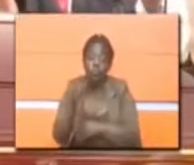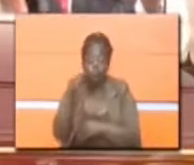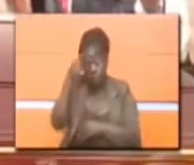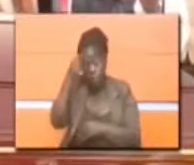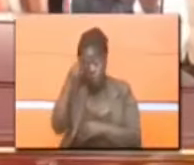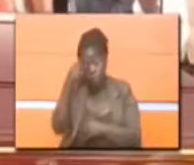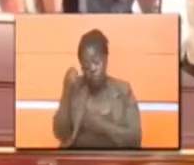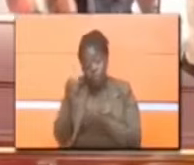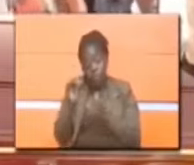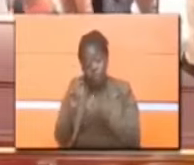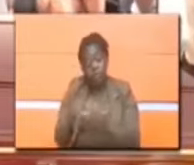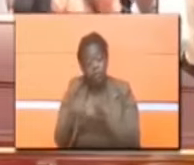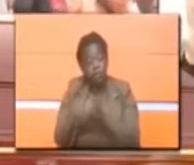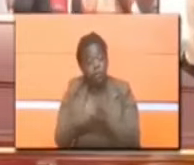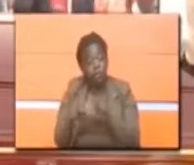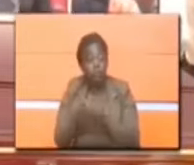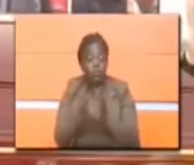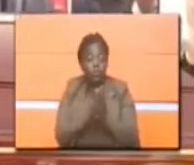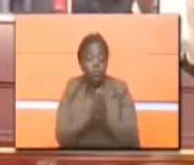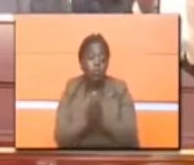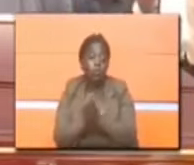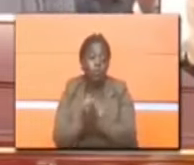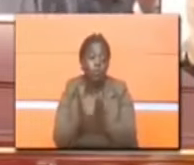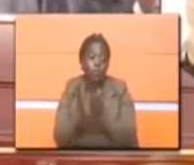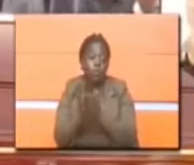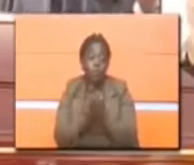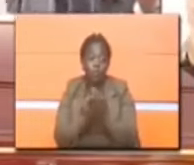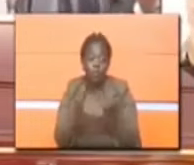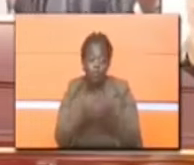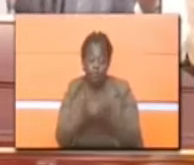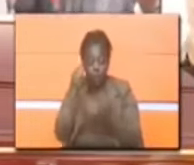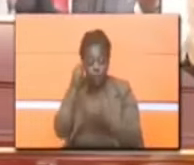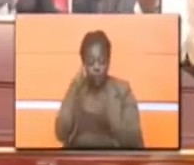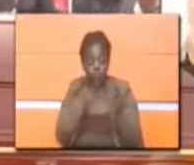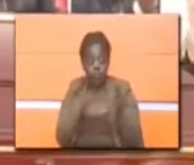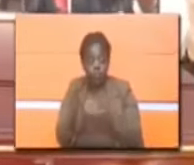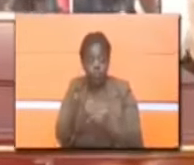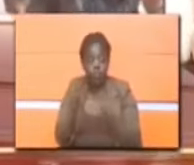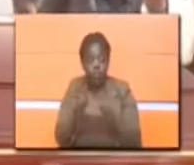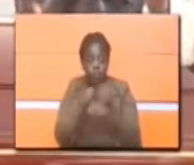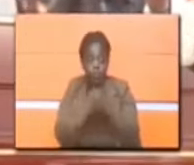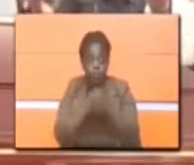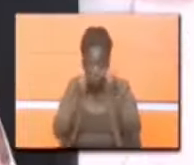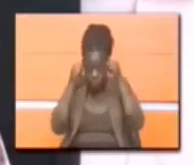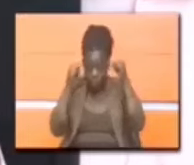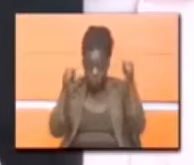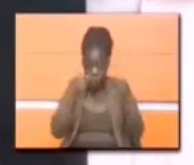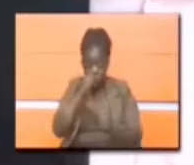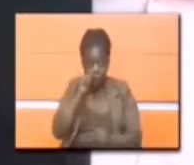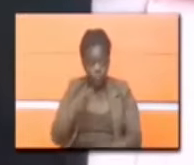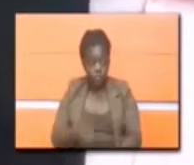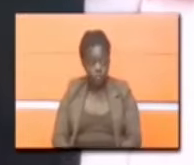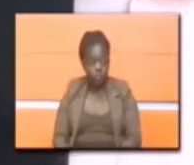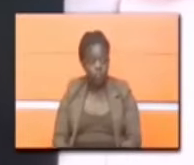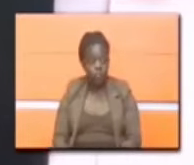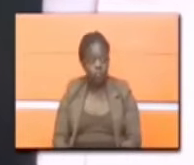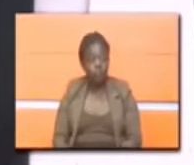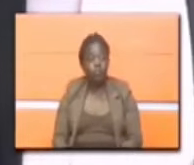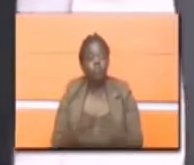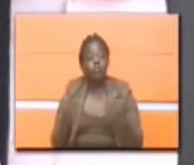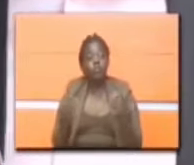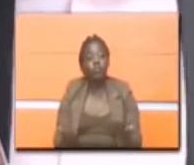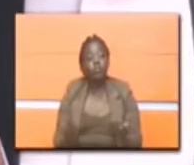omugezi alemera ku nsonga era n'amwebaza olw'okulwanirira abantu ba bulijjo n'okwagala pulezidenti Museveni. Mukyala Babalanda agambye